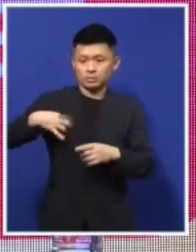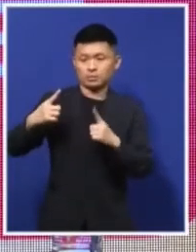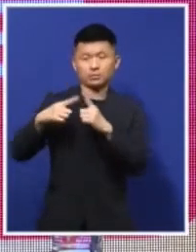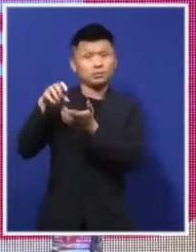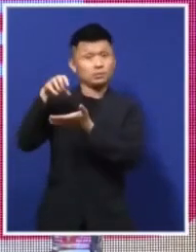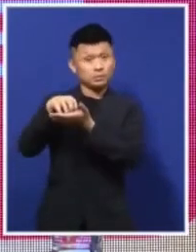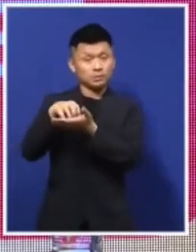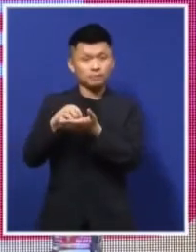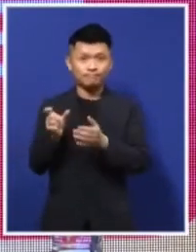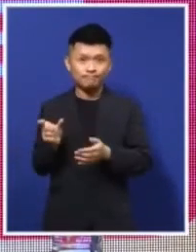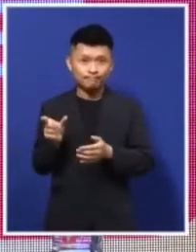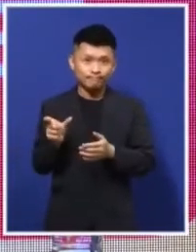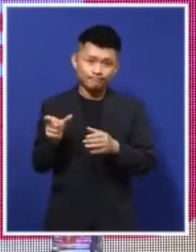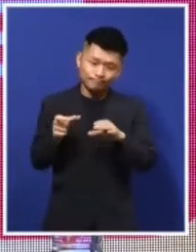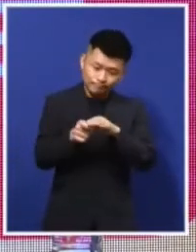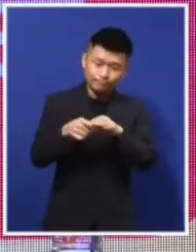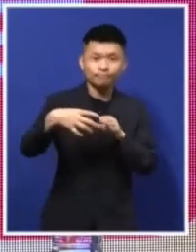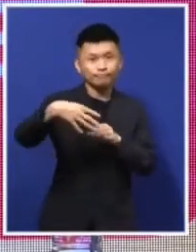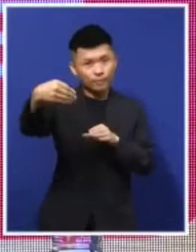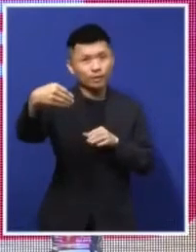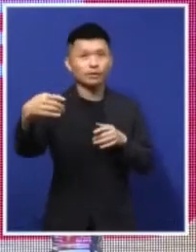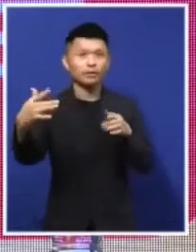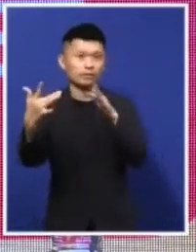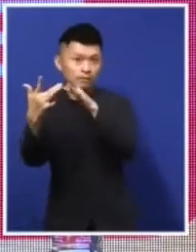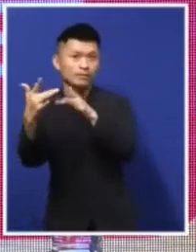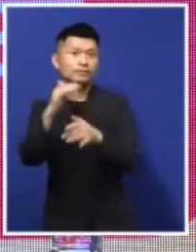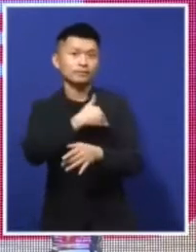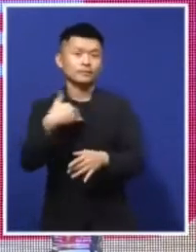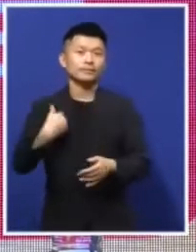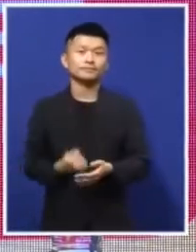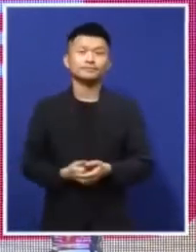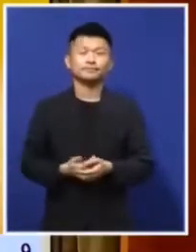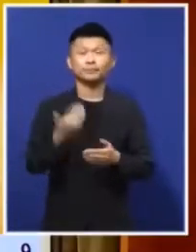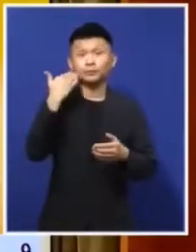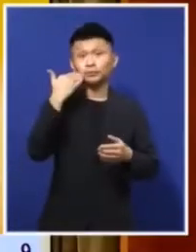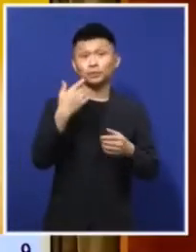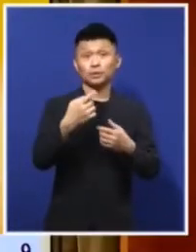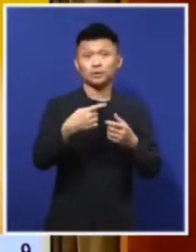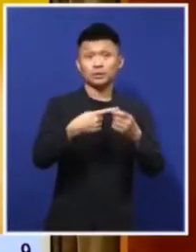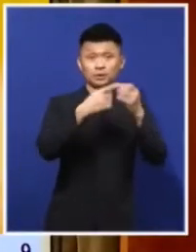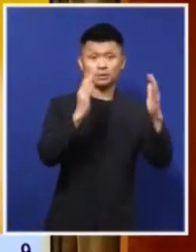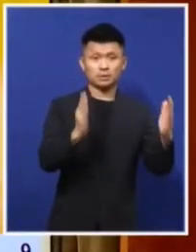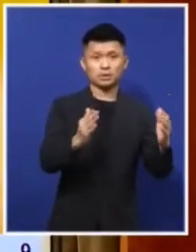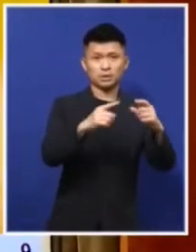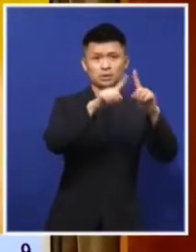可以登录的。再往下，那如果第一个梯次，纸本没